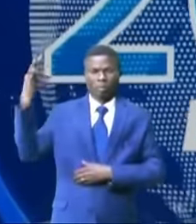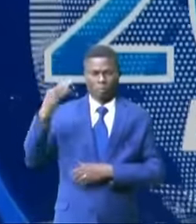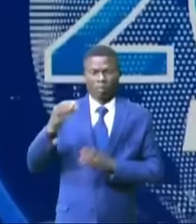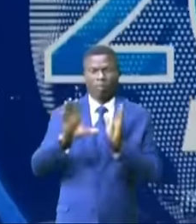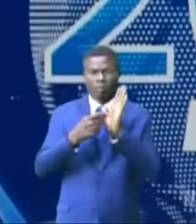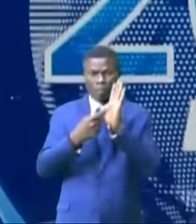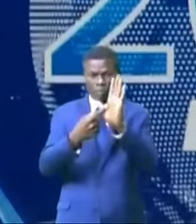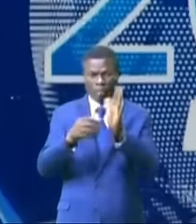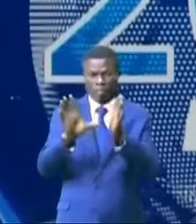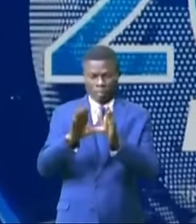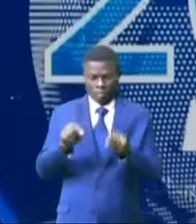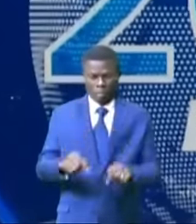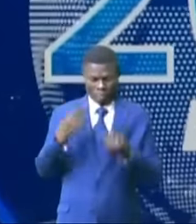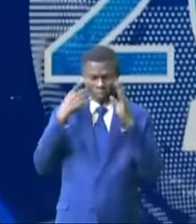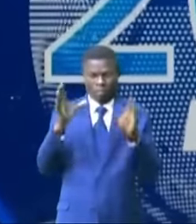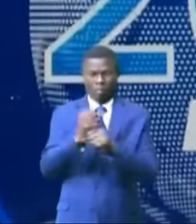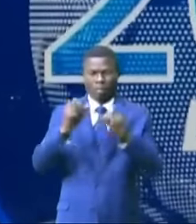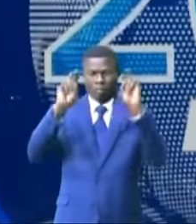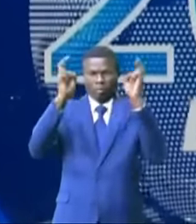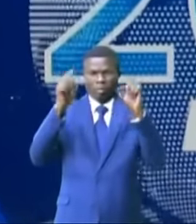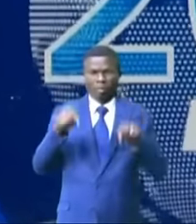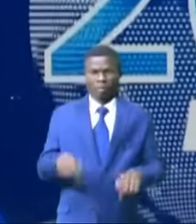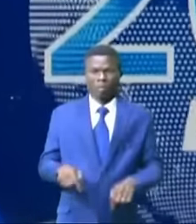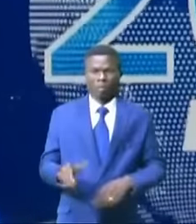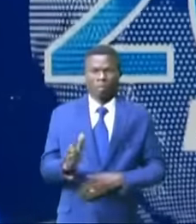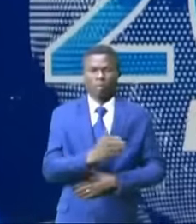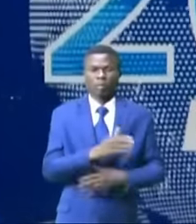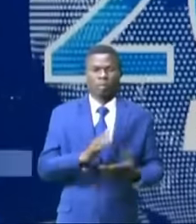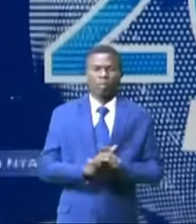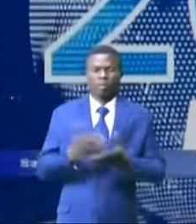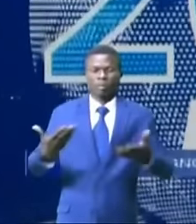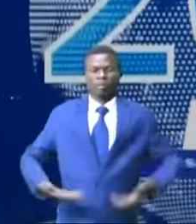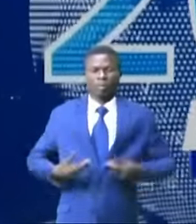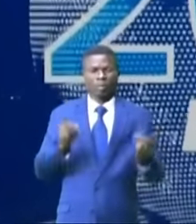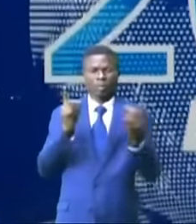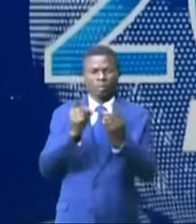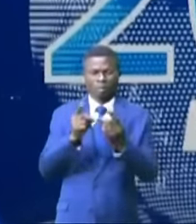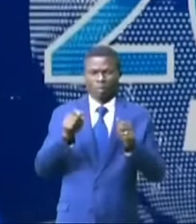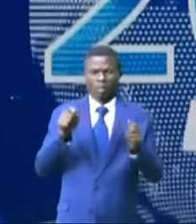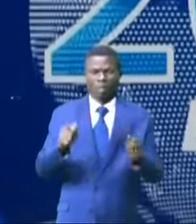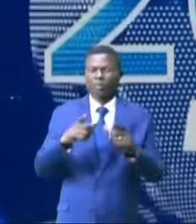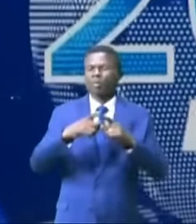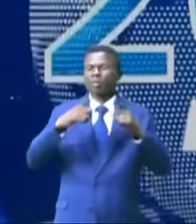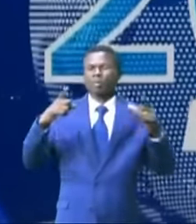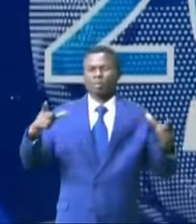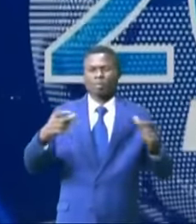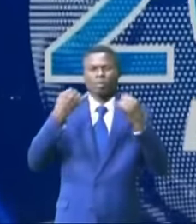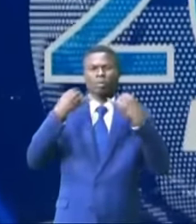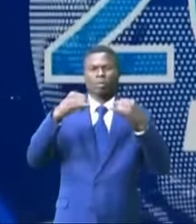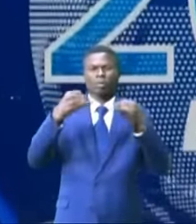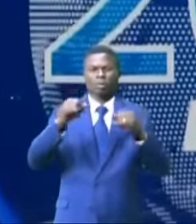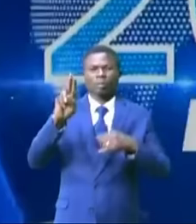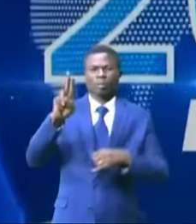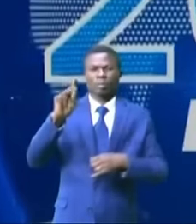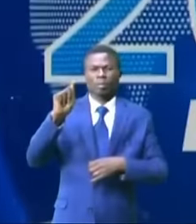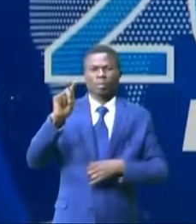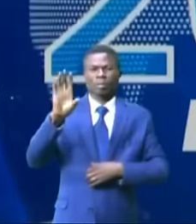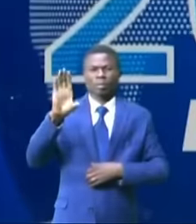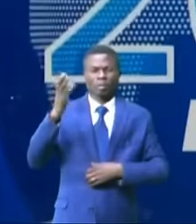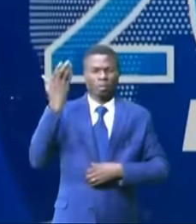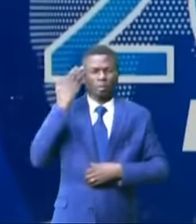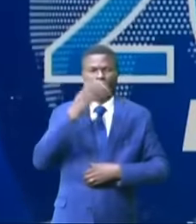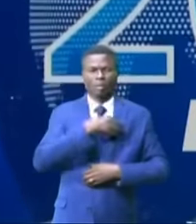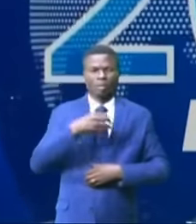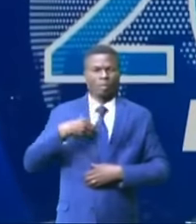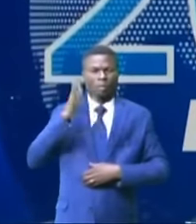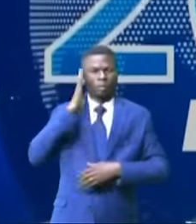dans ce journal. Voilà pour les titres. Très heureuse de vous retrouver à travers cette grande édition d'informations sur la chaîne nationale. Mesdames et